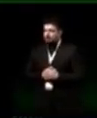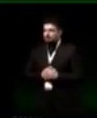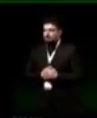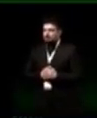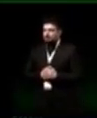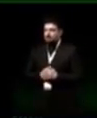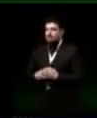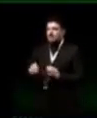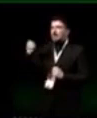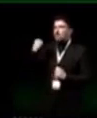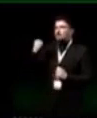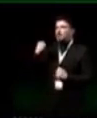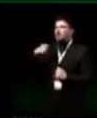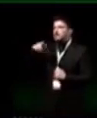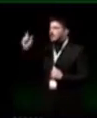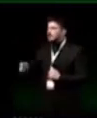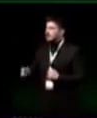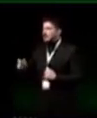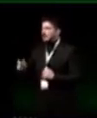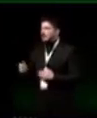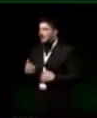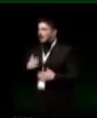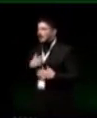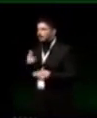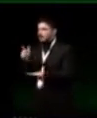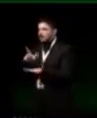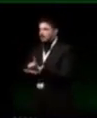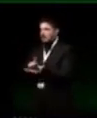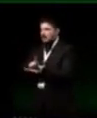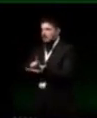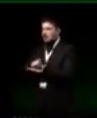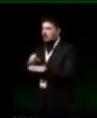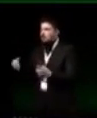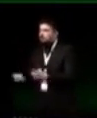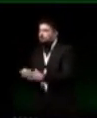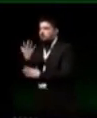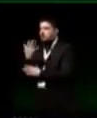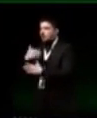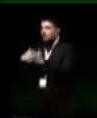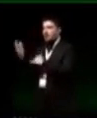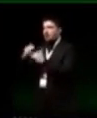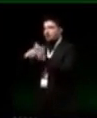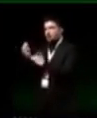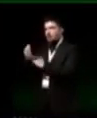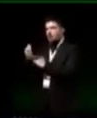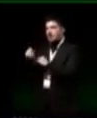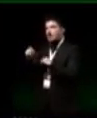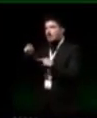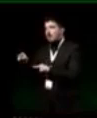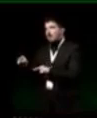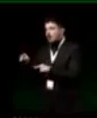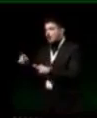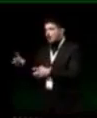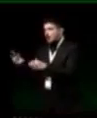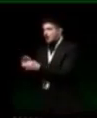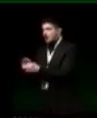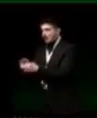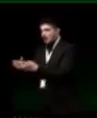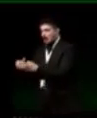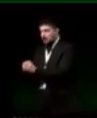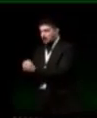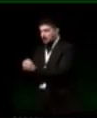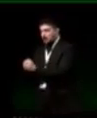Forza Italia appartiene a un leader, l'ha creata, costruita. Quella coalizione, quando è in momenti